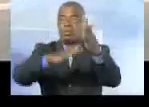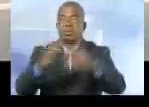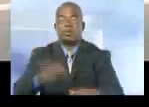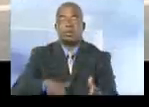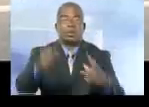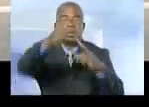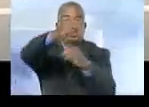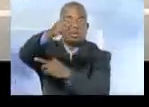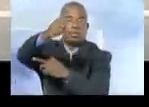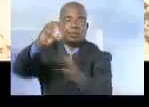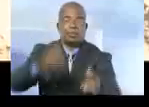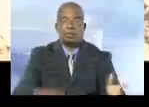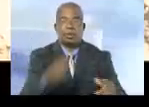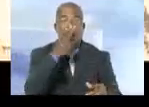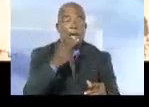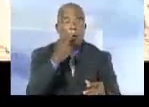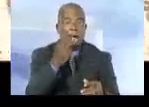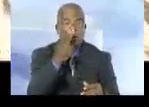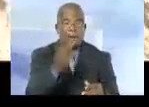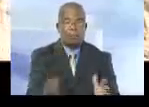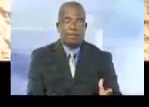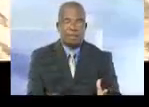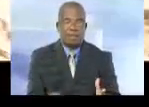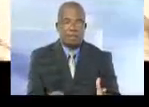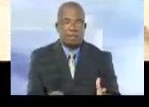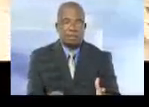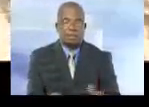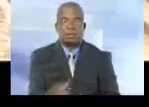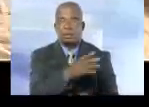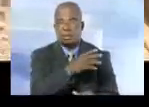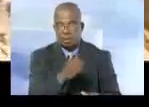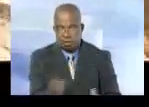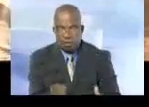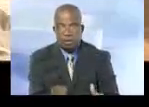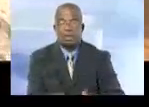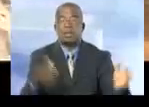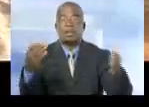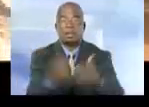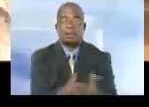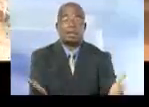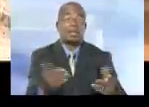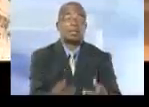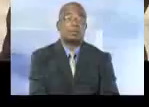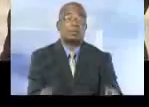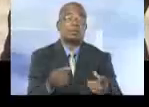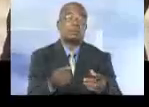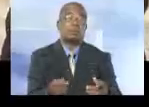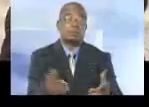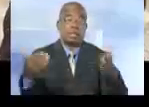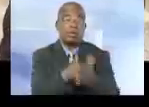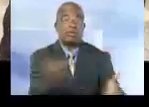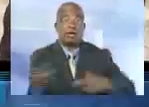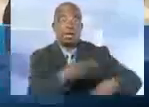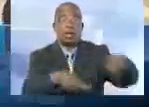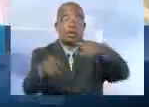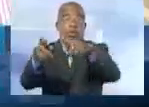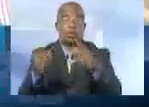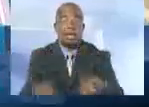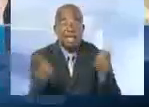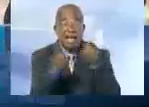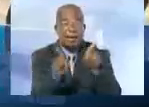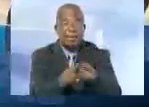voie C50. La raison de ces déviations, la construction d'un pont sur l'axe Université Riviera. Nous avons pris la disposition